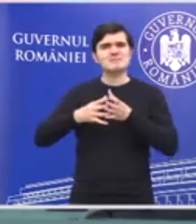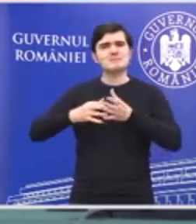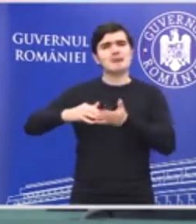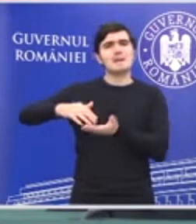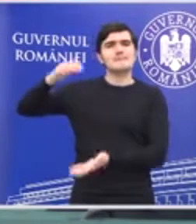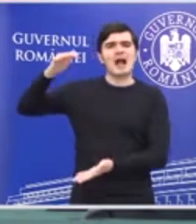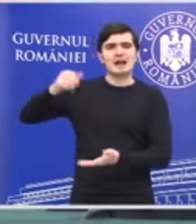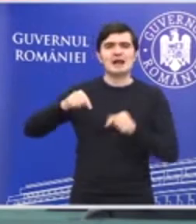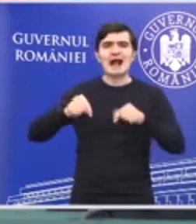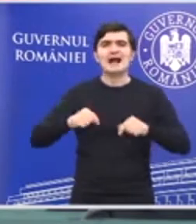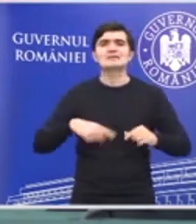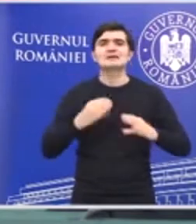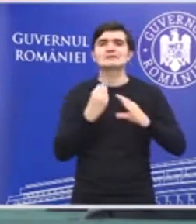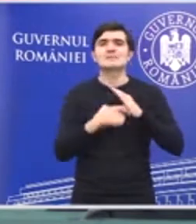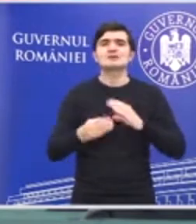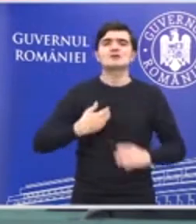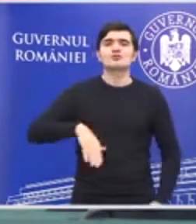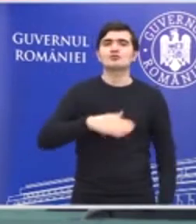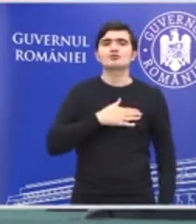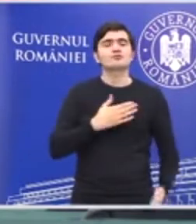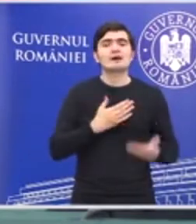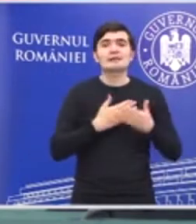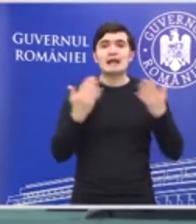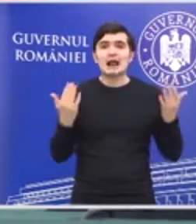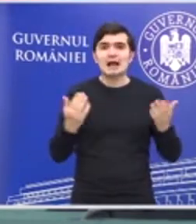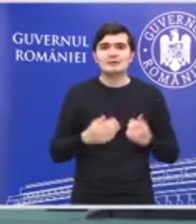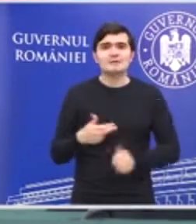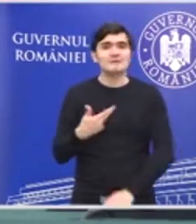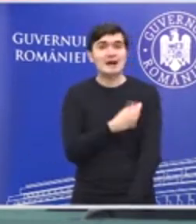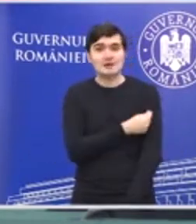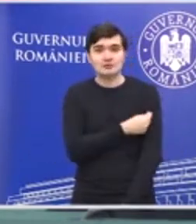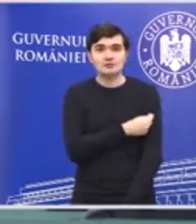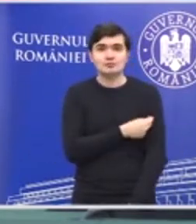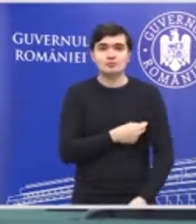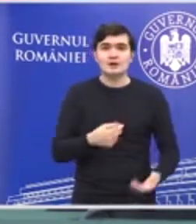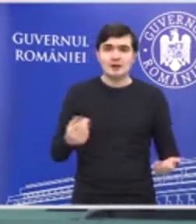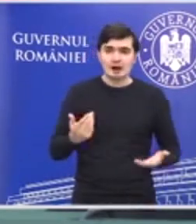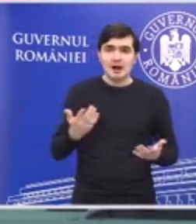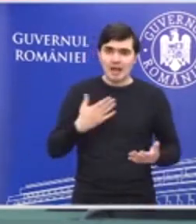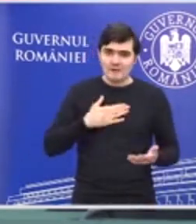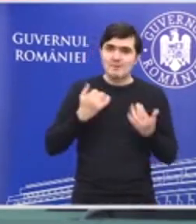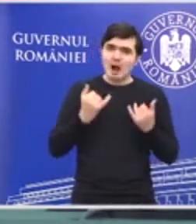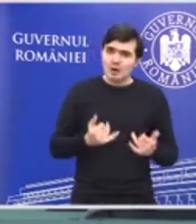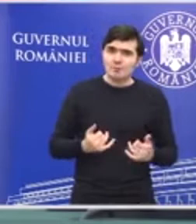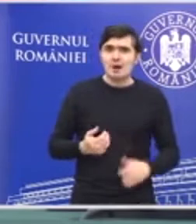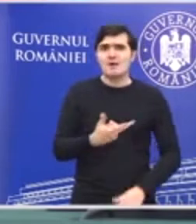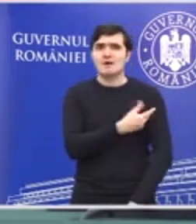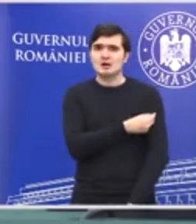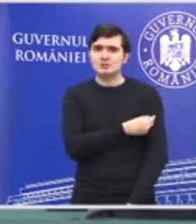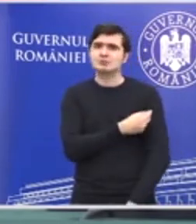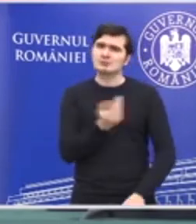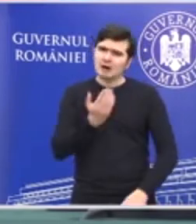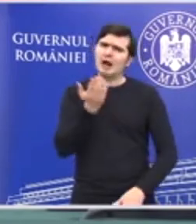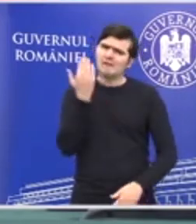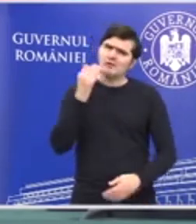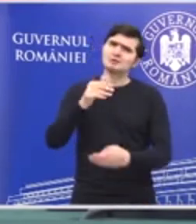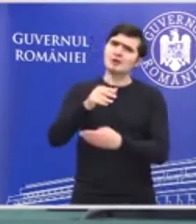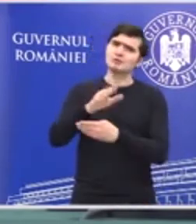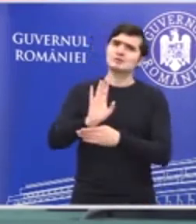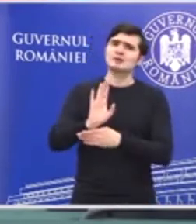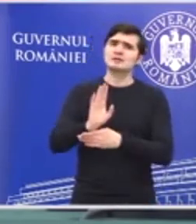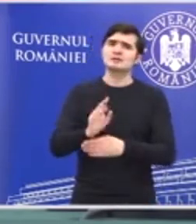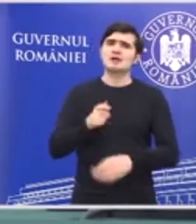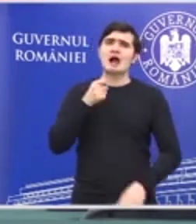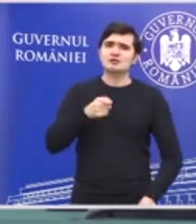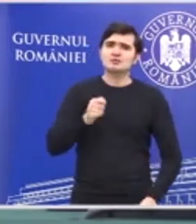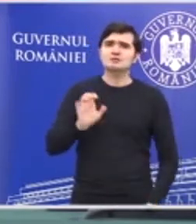Deci acesta este mesajul nostru foarte clar. Vaccinurile disponibile actual, vaccinurile care au fost autorizate de Agenția Europeană